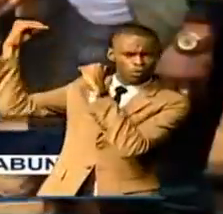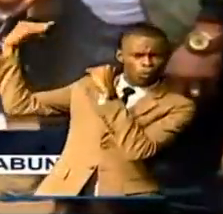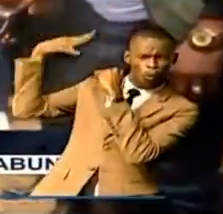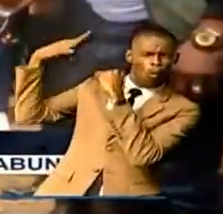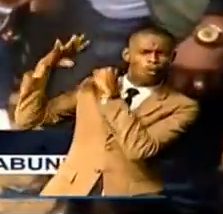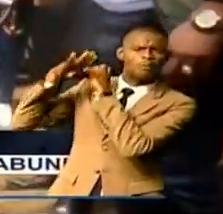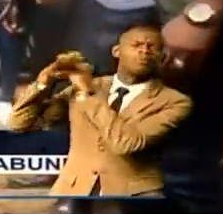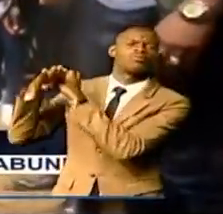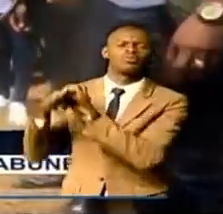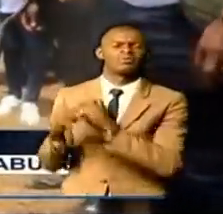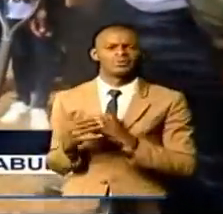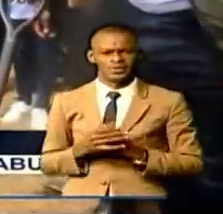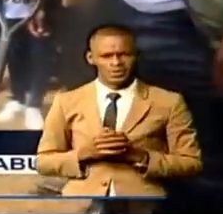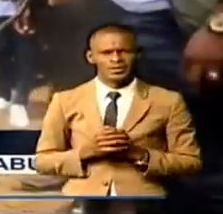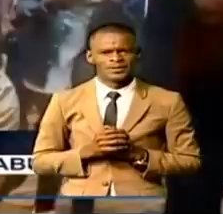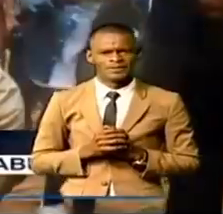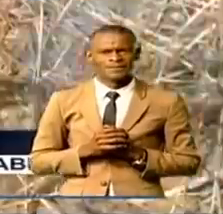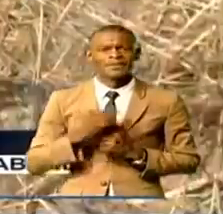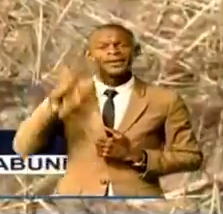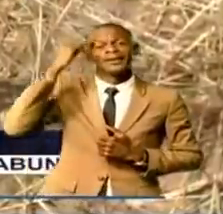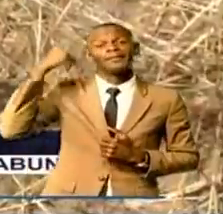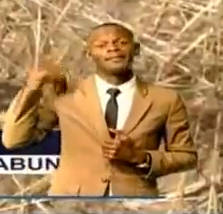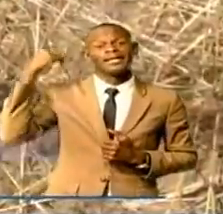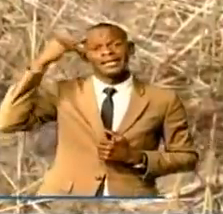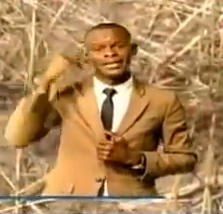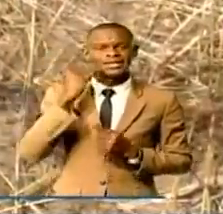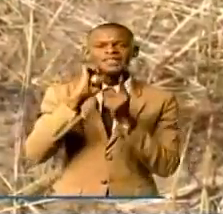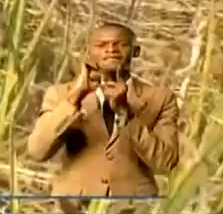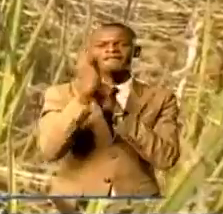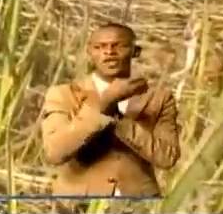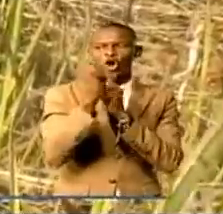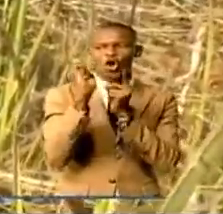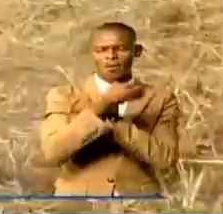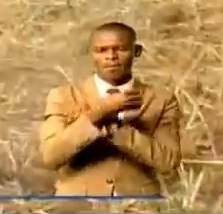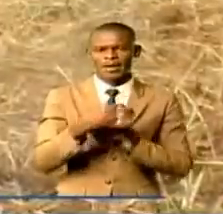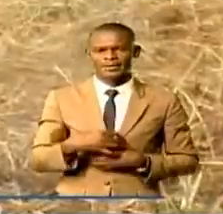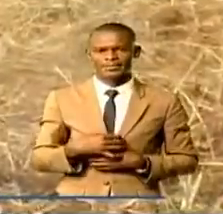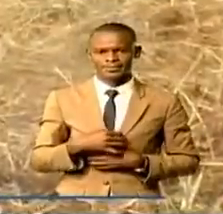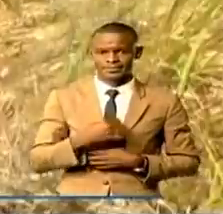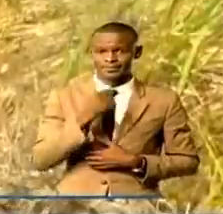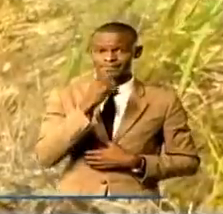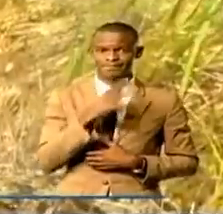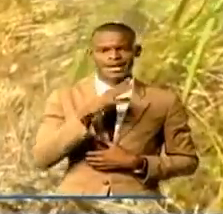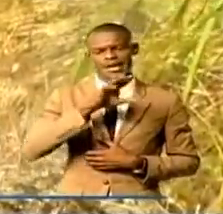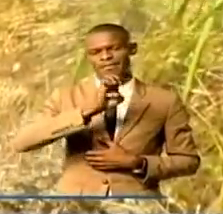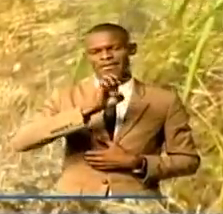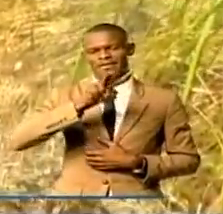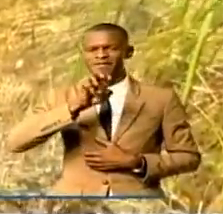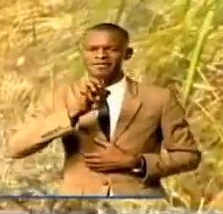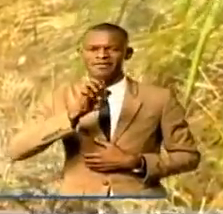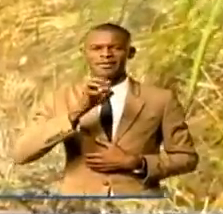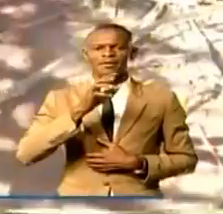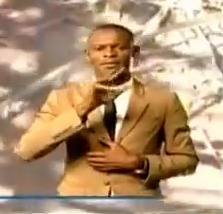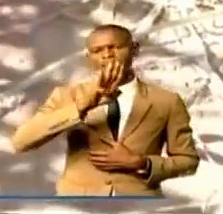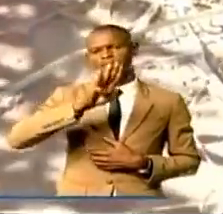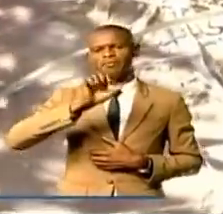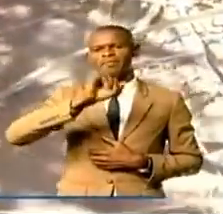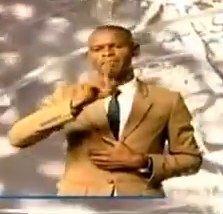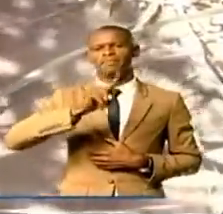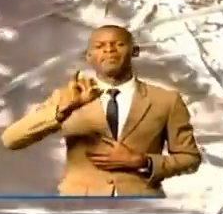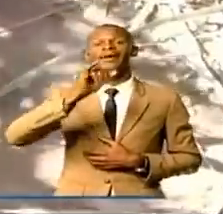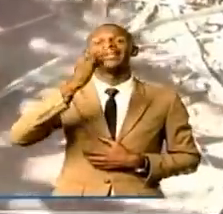et ministre de l'Environnement, Madame F. Bazaïba, plus de 76 875 arbres ont été plantés